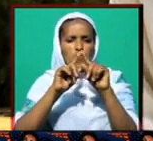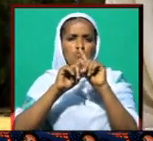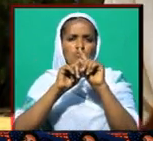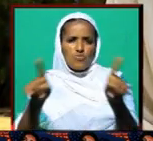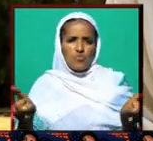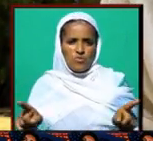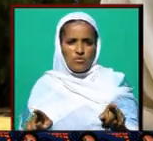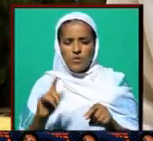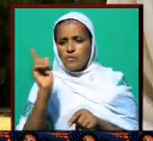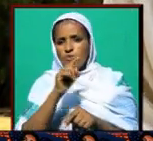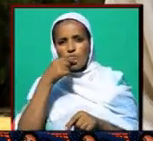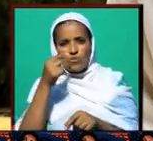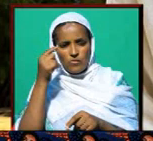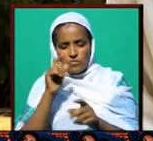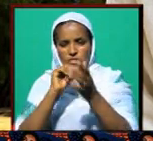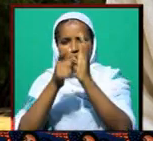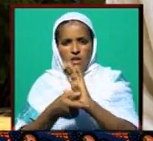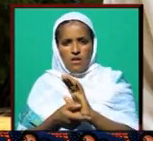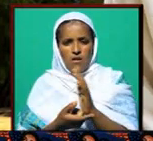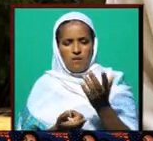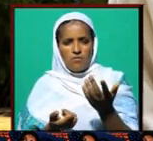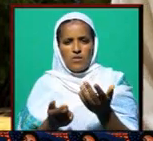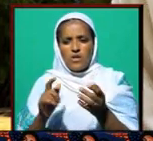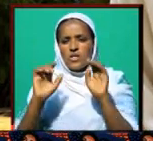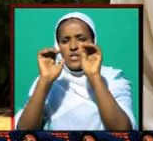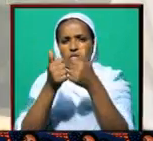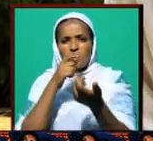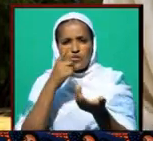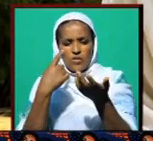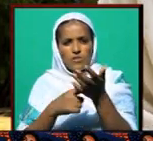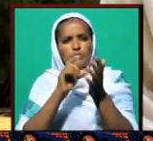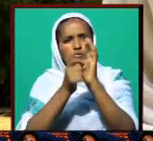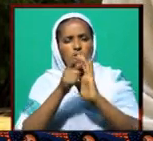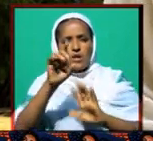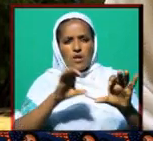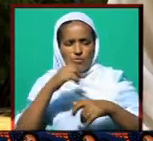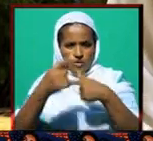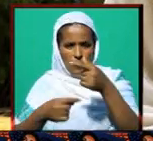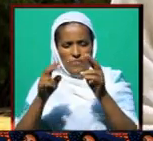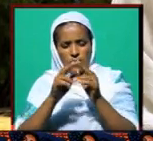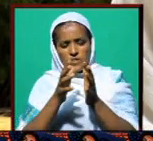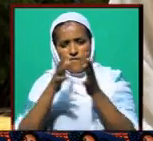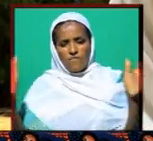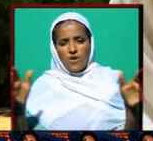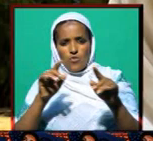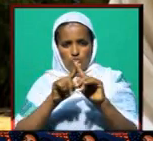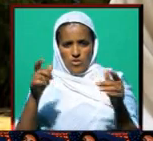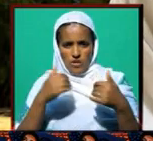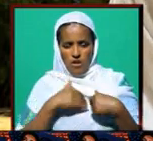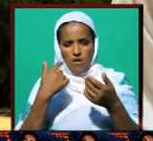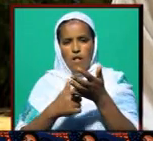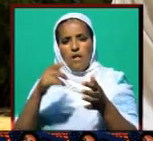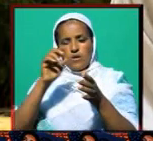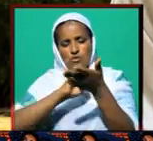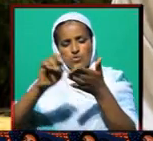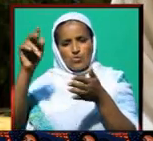አሰራር አንድ ነው ወይ? በጣም ይለያያል። ምን ብለን ነው የምንመስለው? አሁን በአምዱ በምን መልኩ ነው? የምን ምሳሌ እያደረግ ነው እንሄዳለን? በጣም